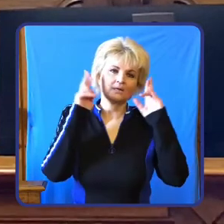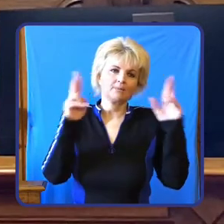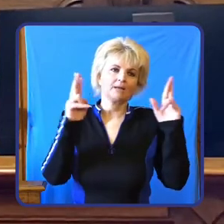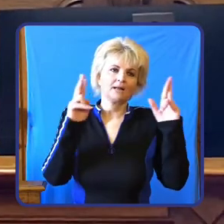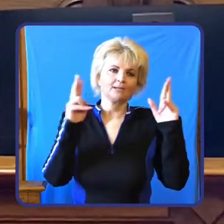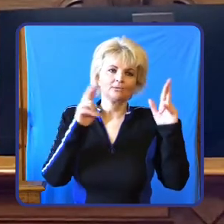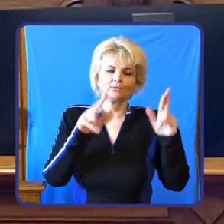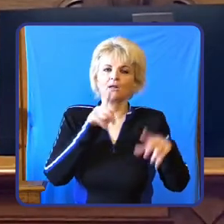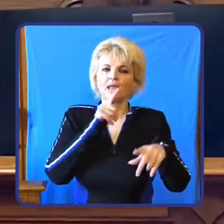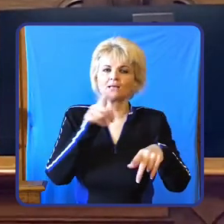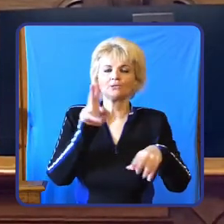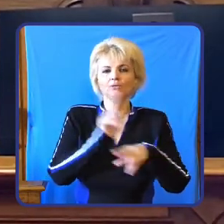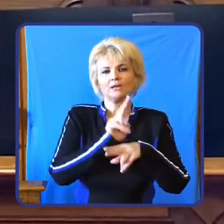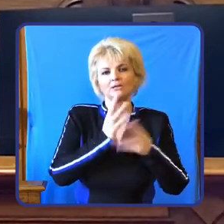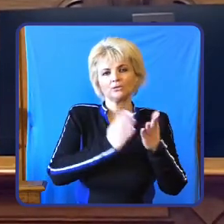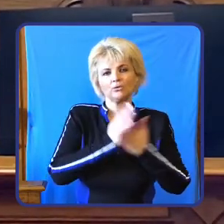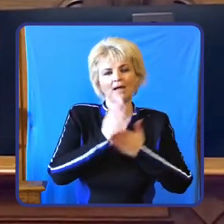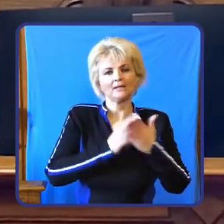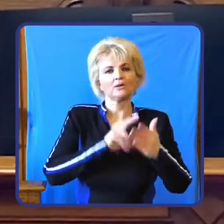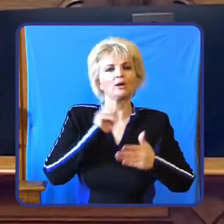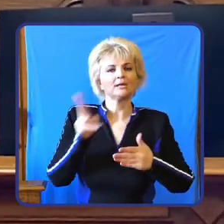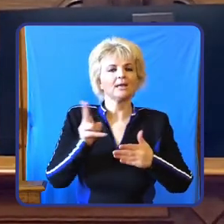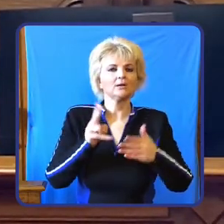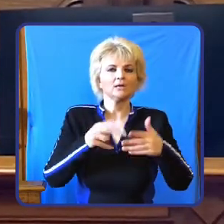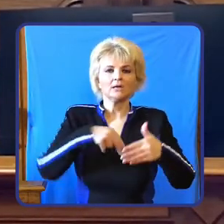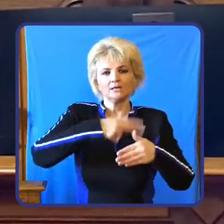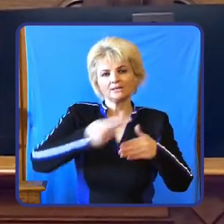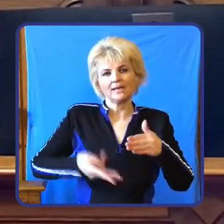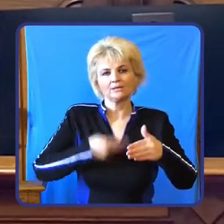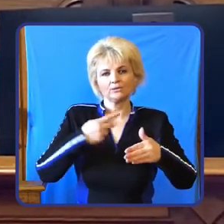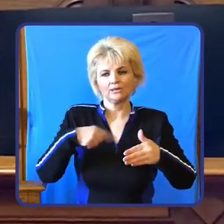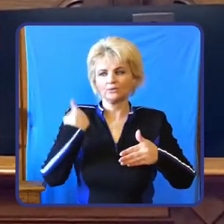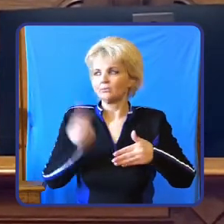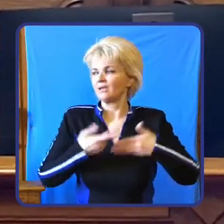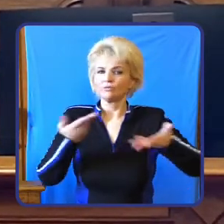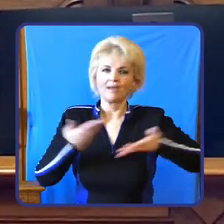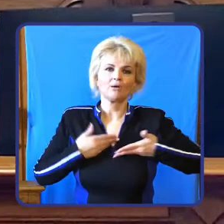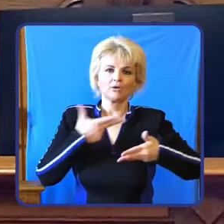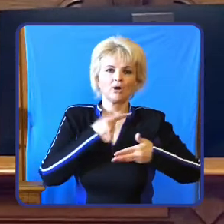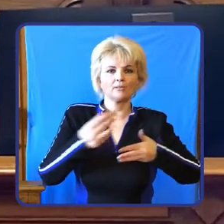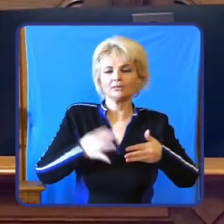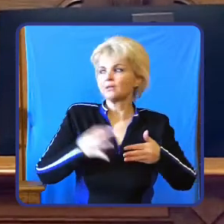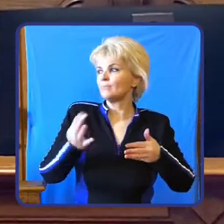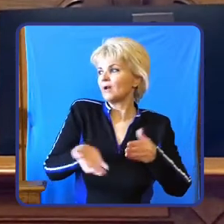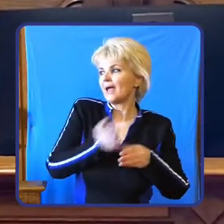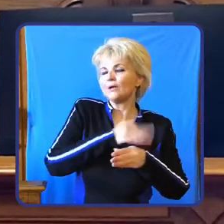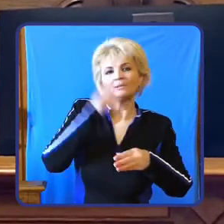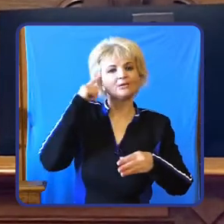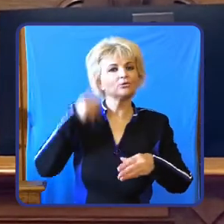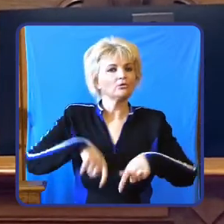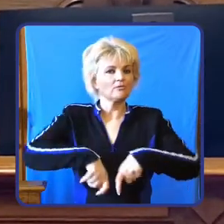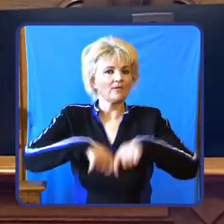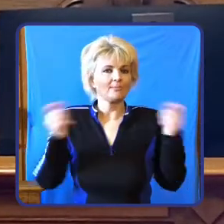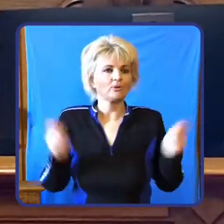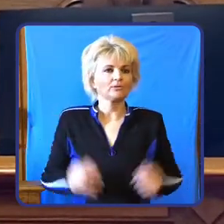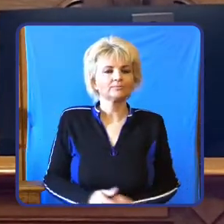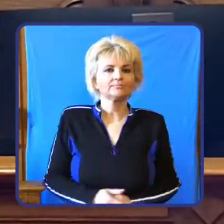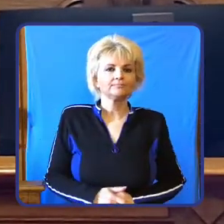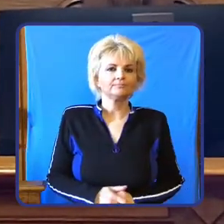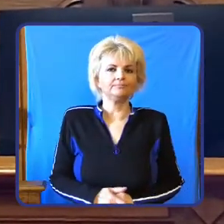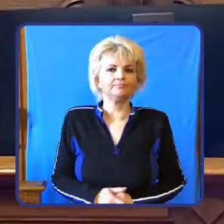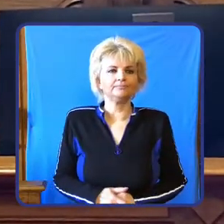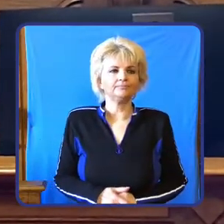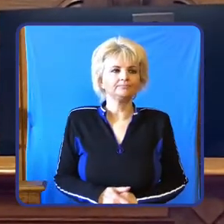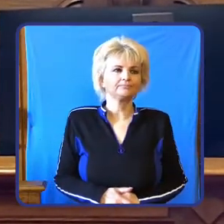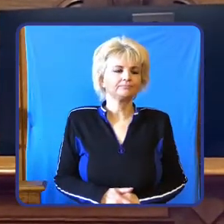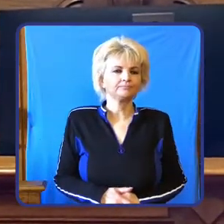ügyleti szolgáltatónk, akinek a szerződését, ahogy mi is megkapjuk az értesítést, majd 30 nappal előtte tudjuk felmondani. Köszönöm szépen.